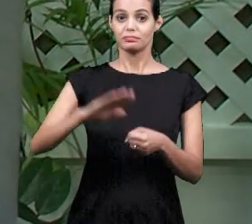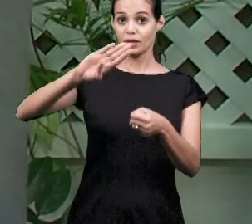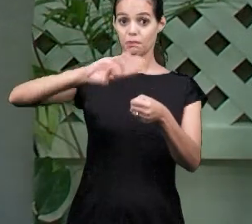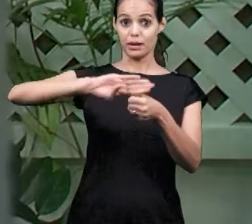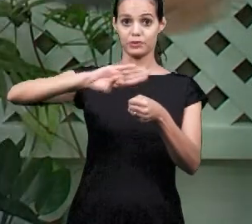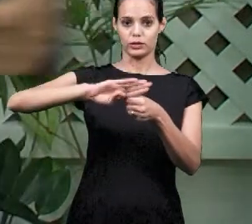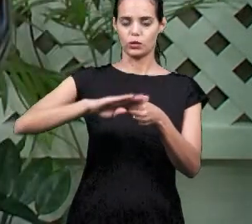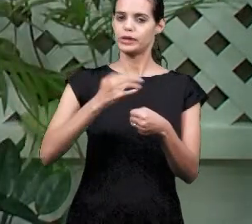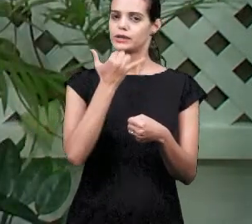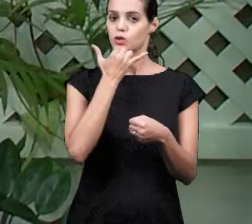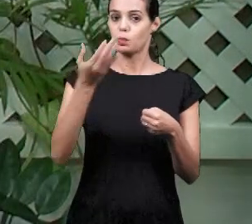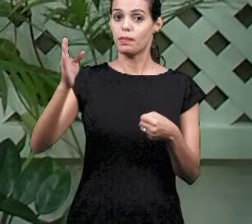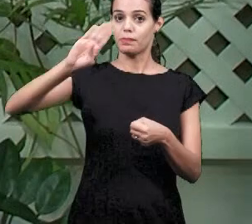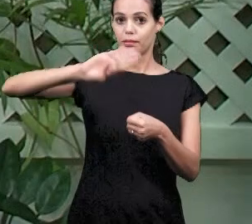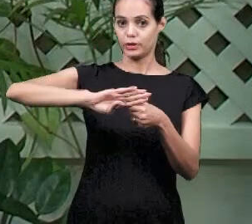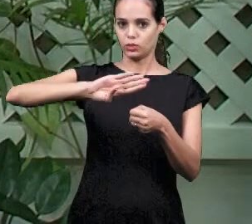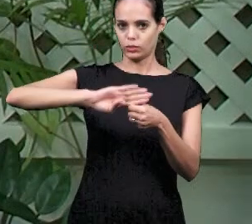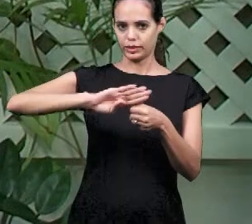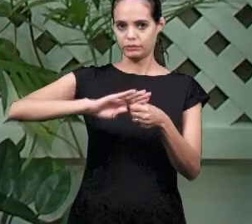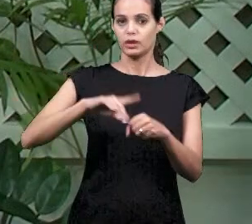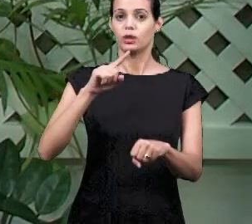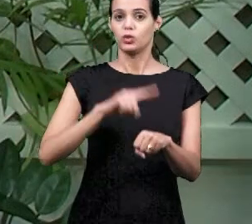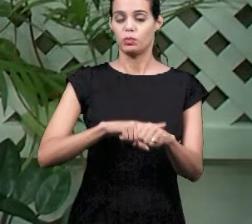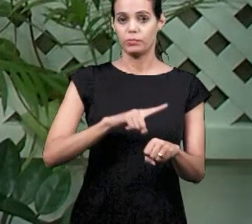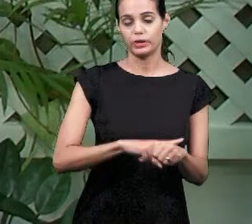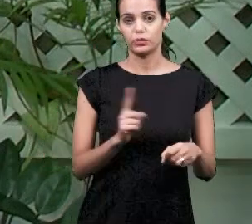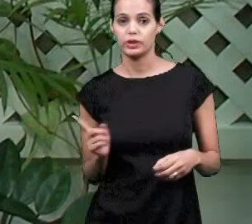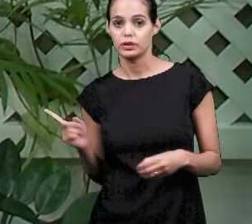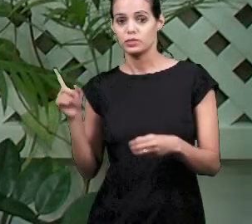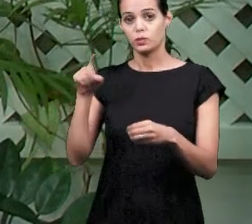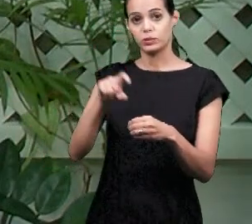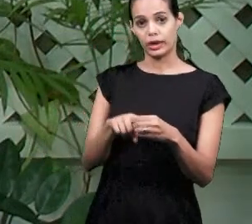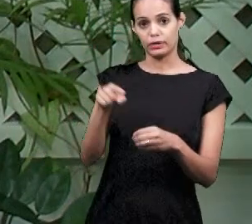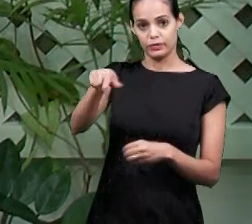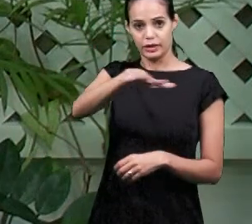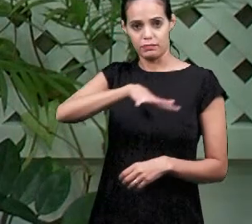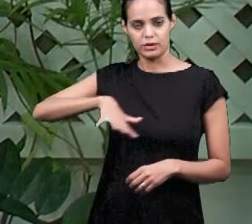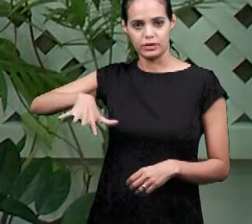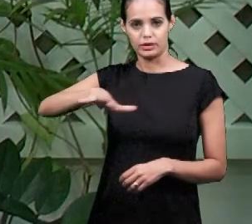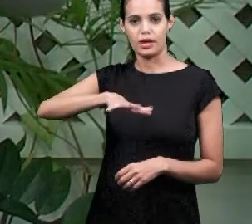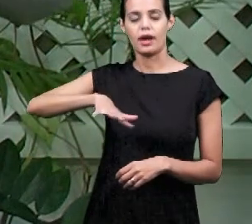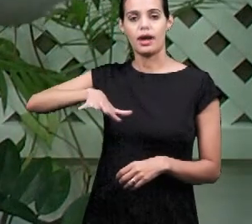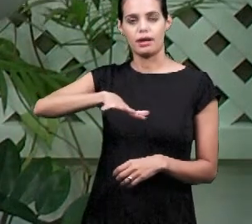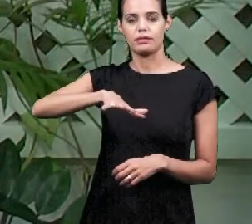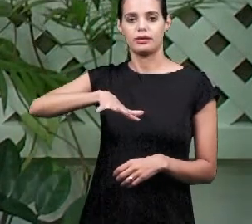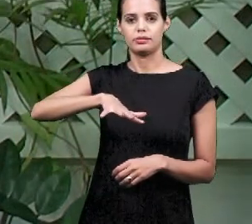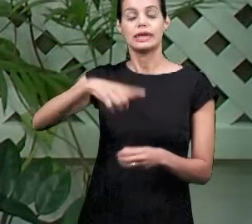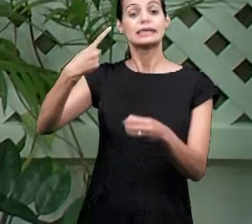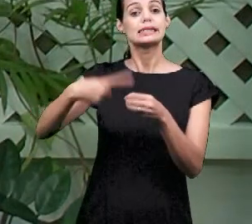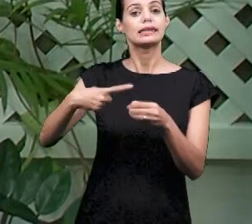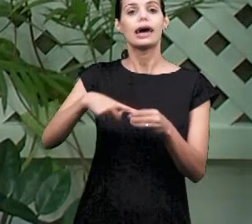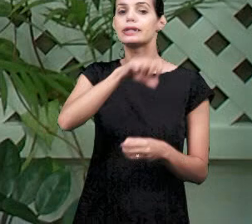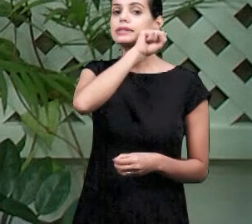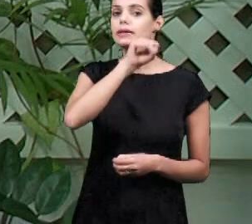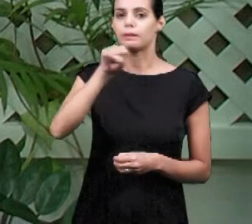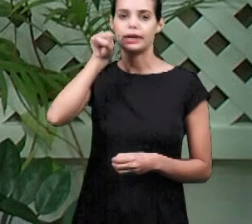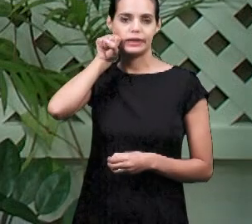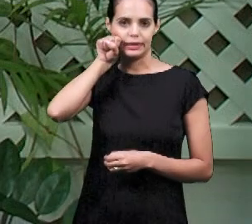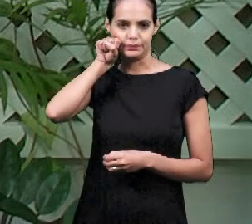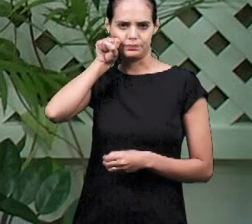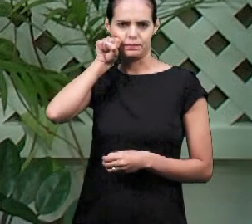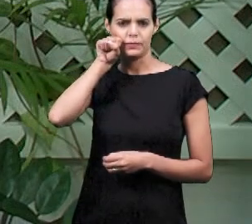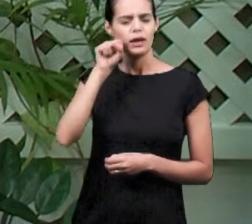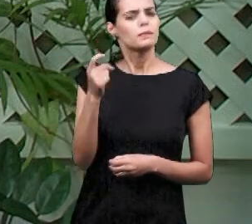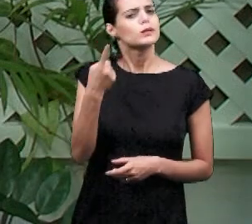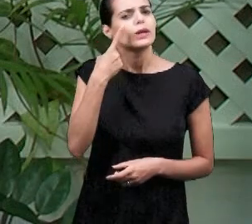avec les Samaritains. Et il ne se relationnait pas. Les Samaritains avaient reçu une influence gentille.